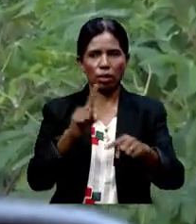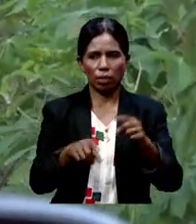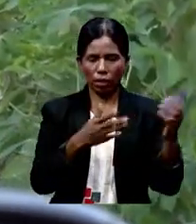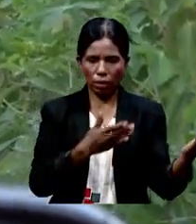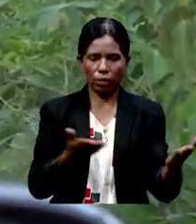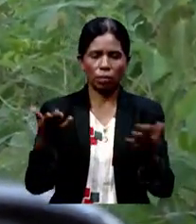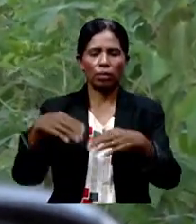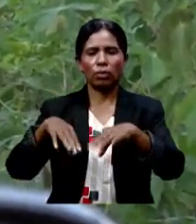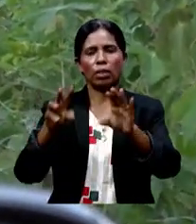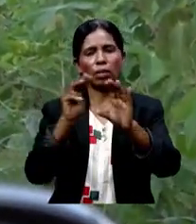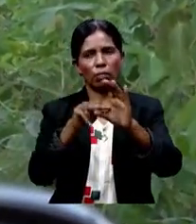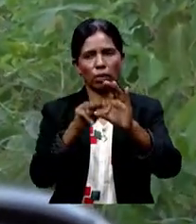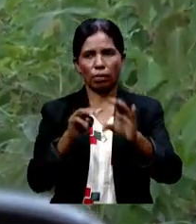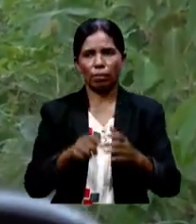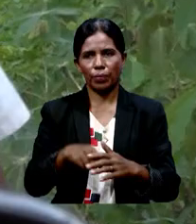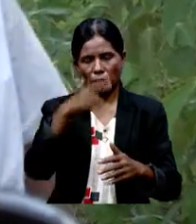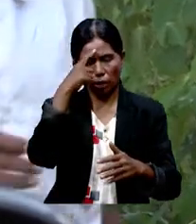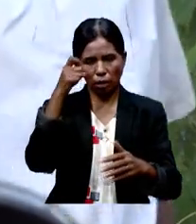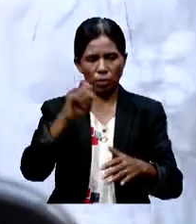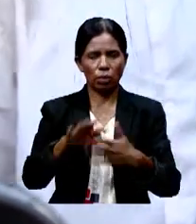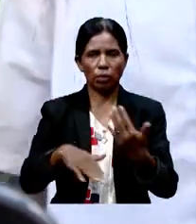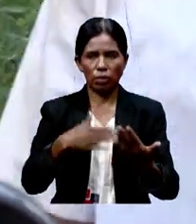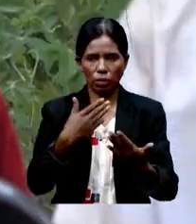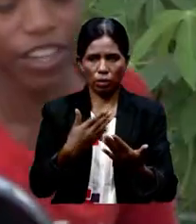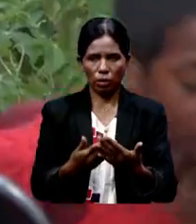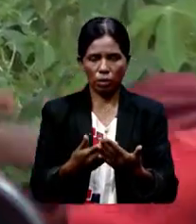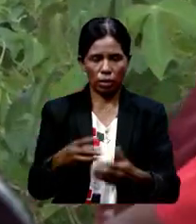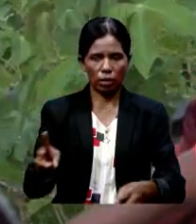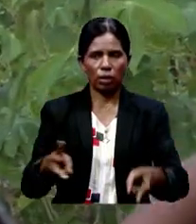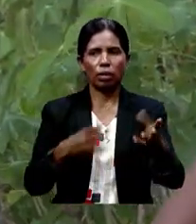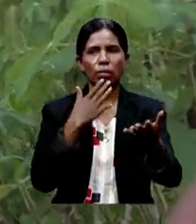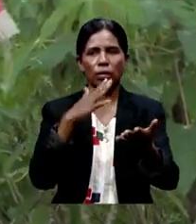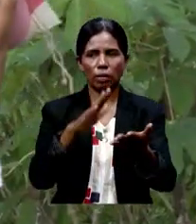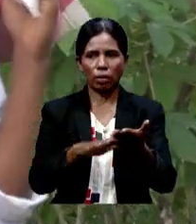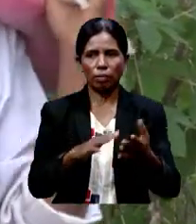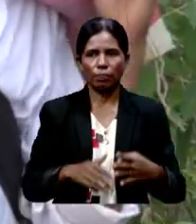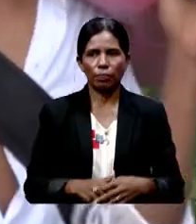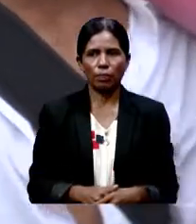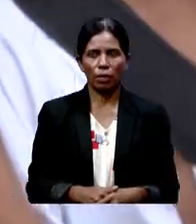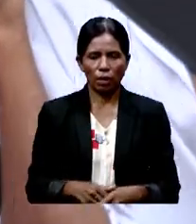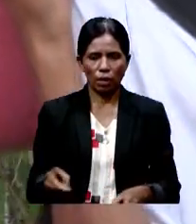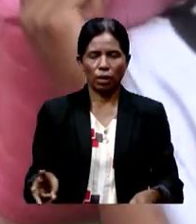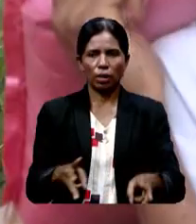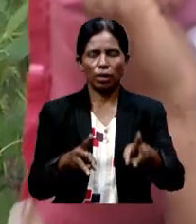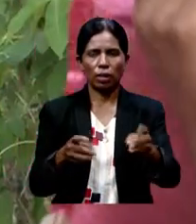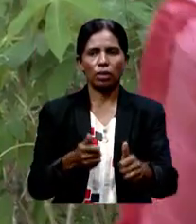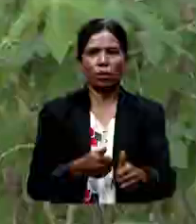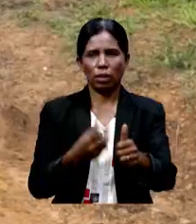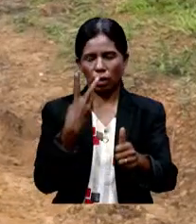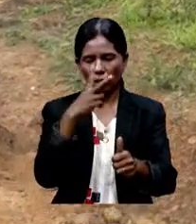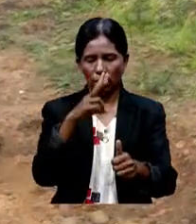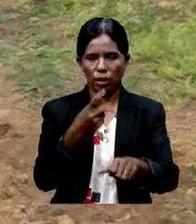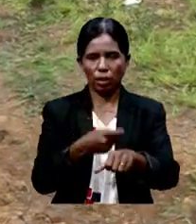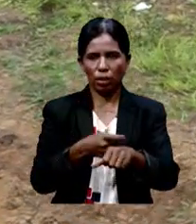Tambah lagi buat tu nih situasi pun santara nih maklum. condição da lá nem tempo não era para mim